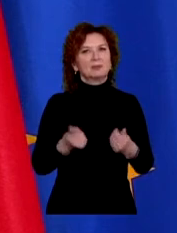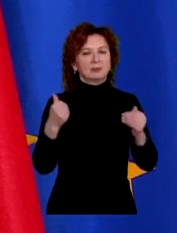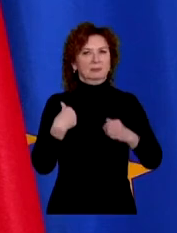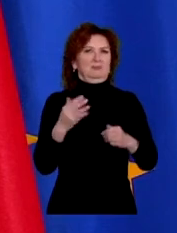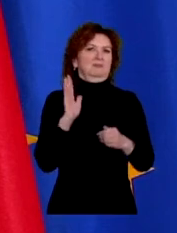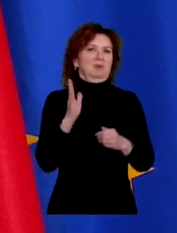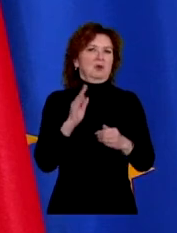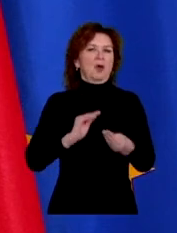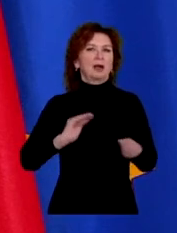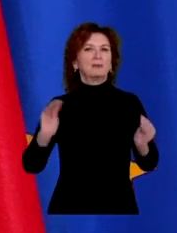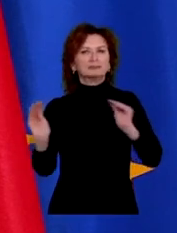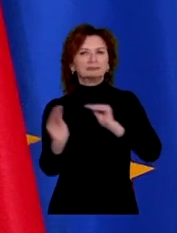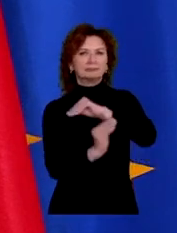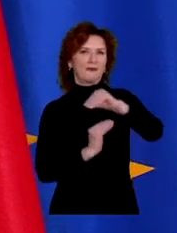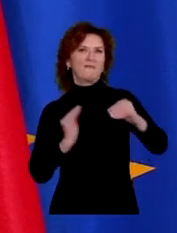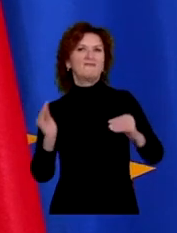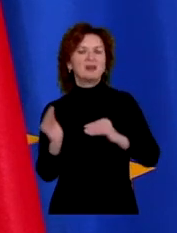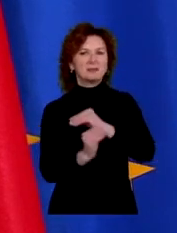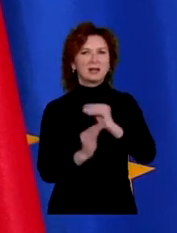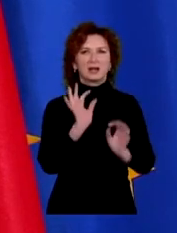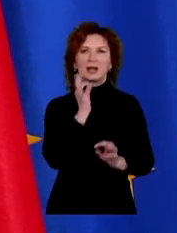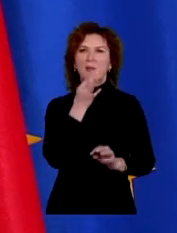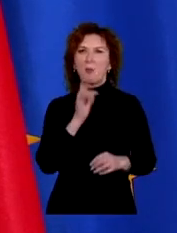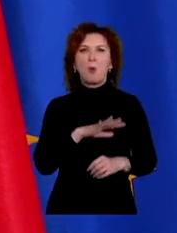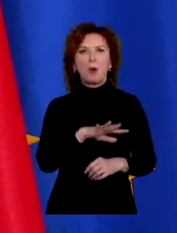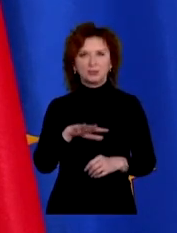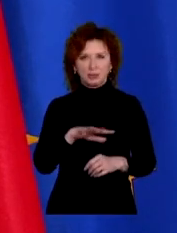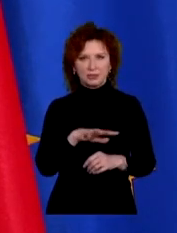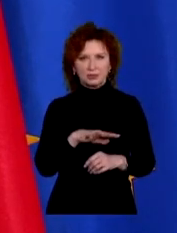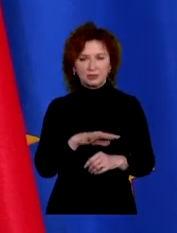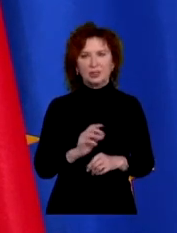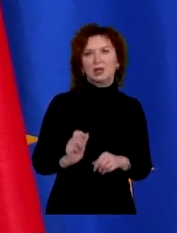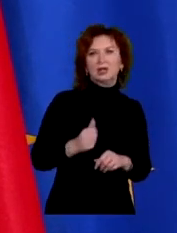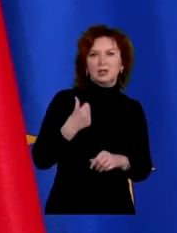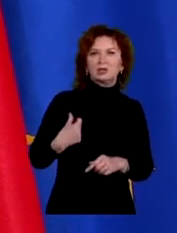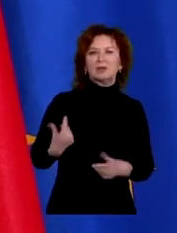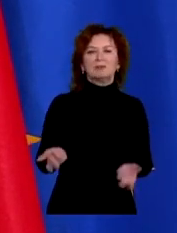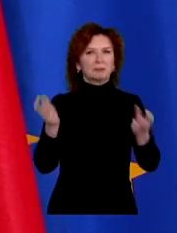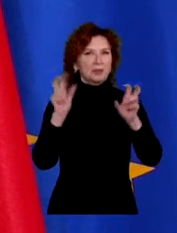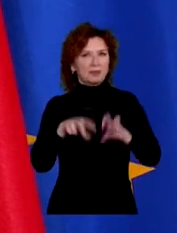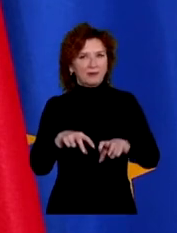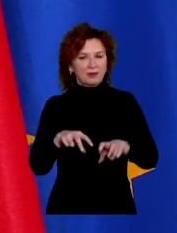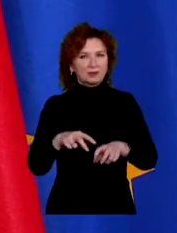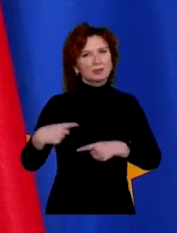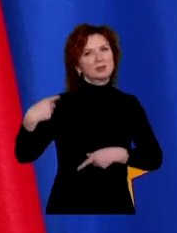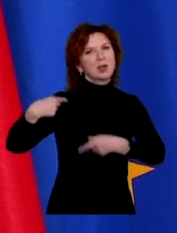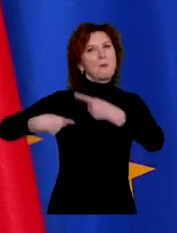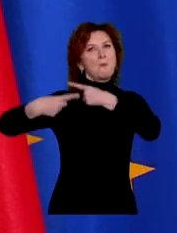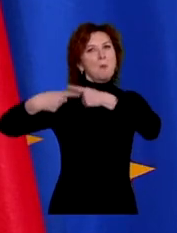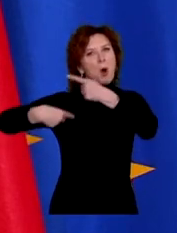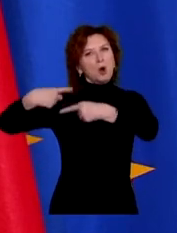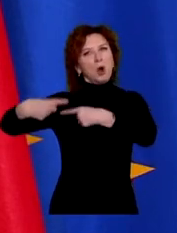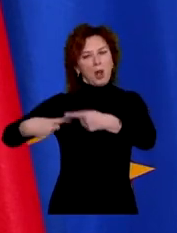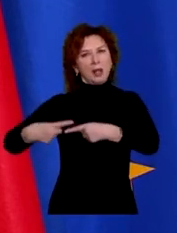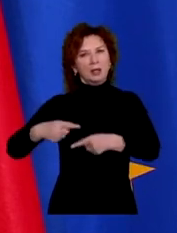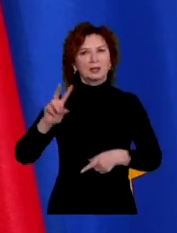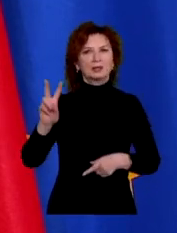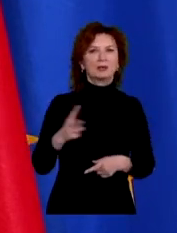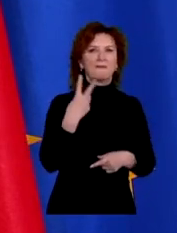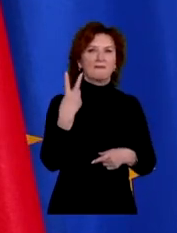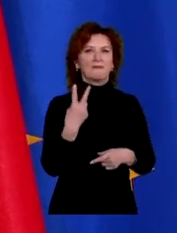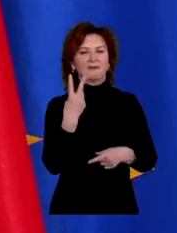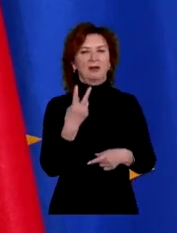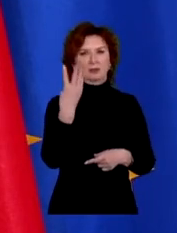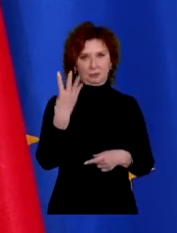młodzieży, po to, żeby tworzyć swoiste pokolenie V4. Jeżeli mówimy o przyszłości Grupy Wyszehradzkiej, to my musimy